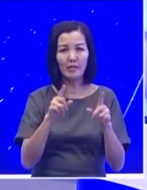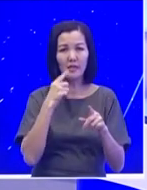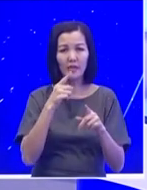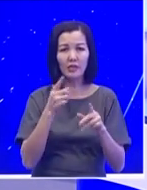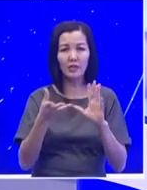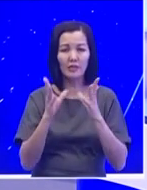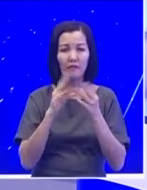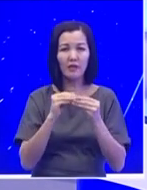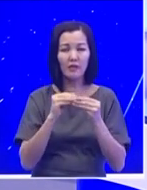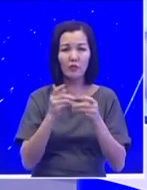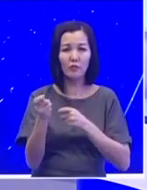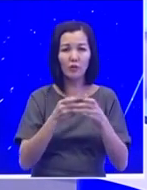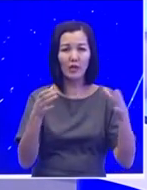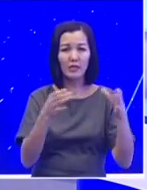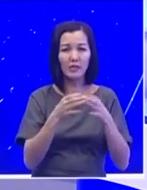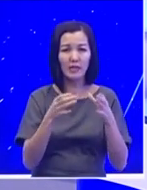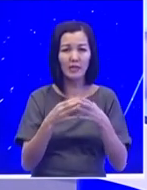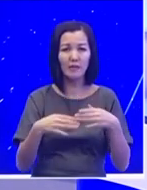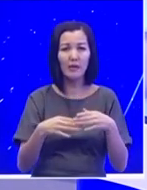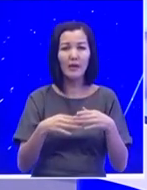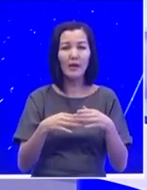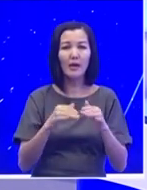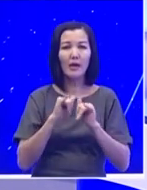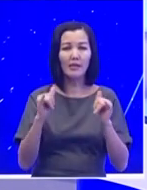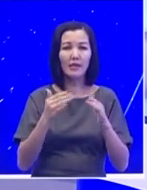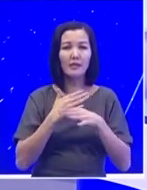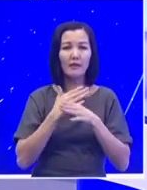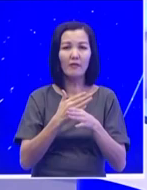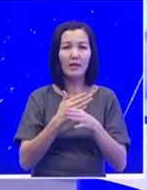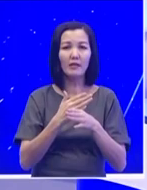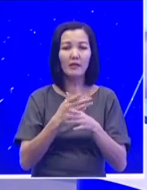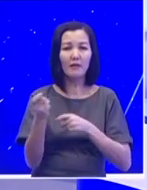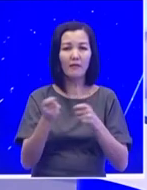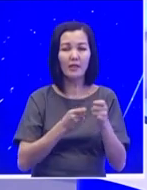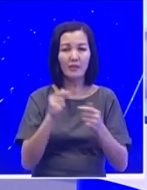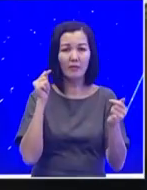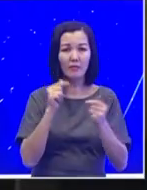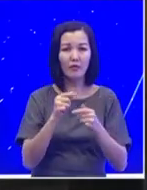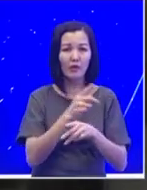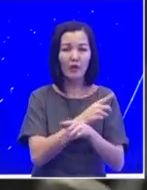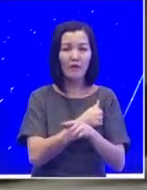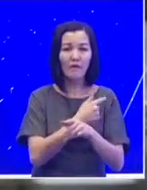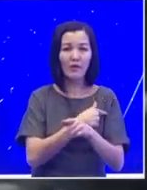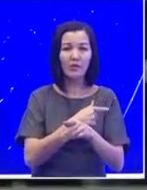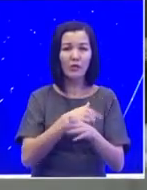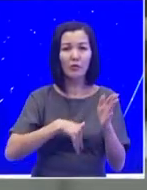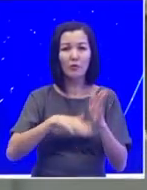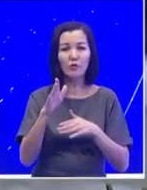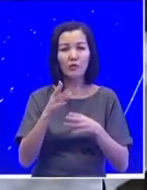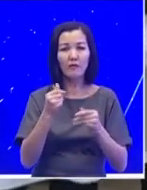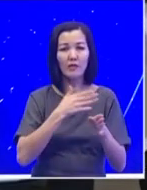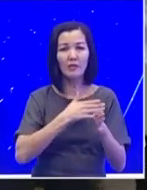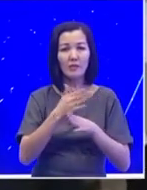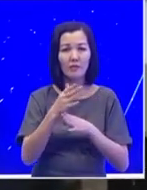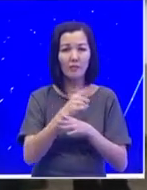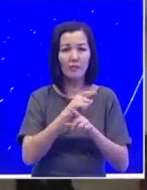о заведующих отделениями. Таким образом, бастующие хотят оказать давление на властей. Врачи требуют лучшего финансирования для госпиталей,